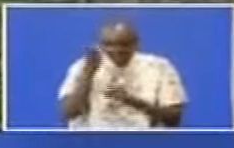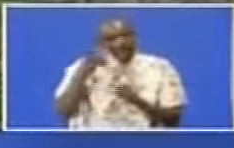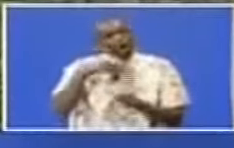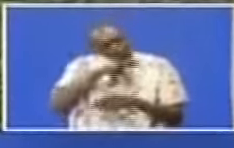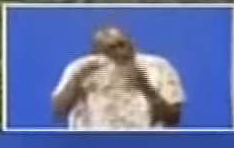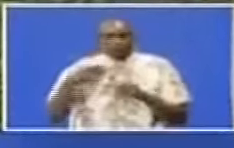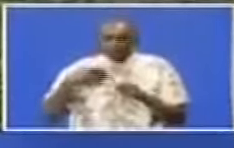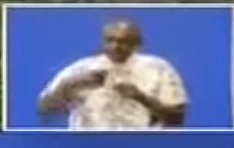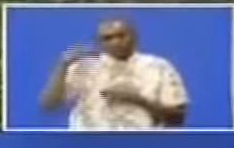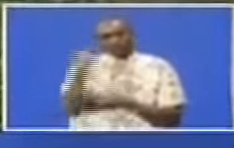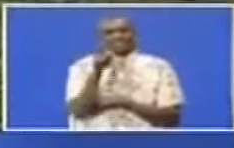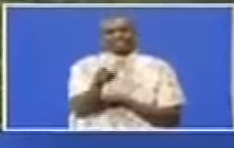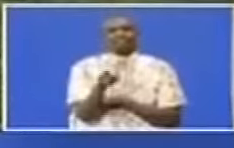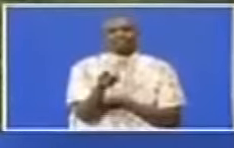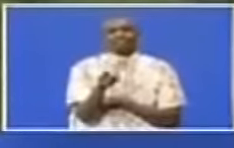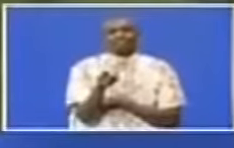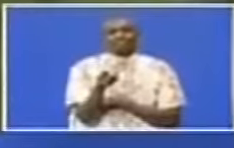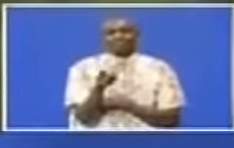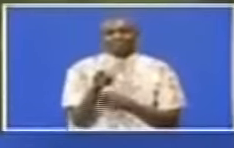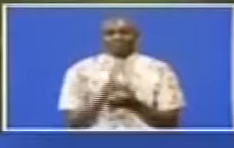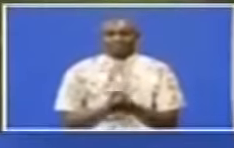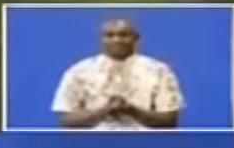huo, akiwemo bingwa wa mwaka jana Bedan Karoki.